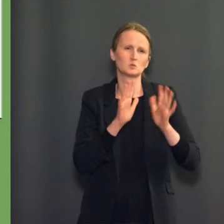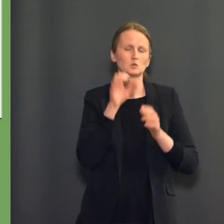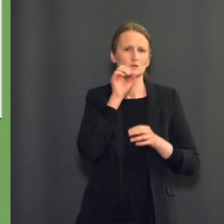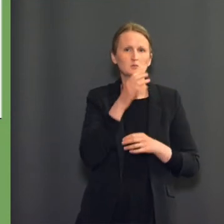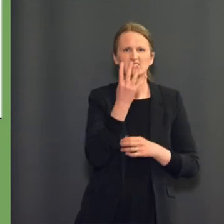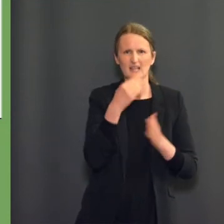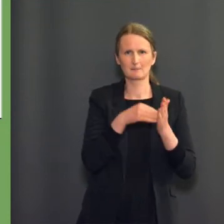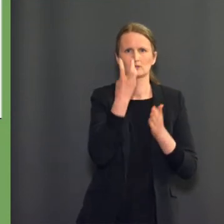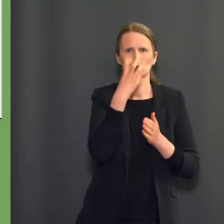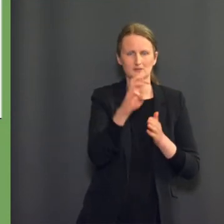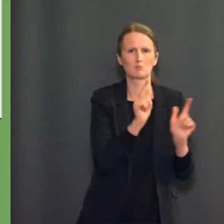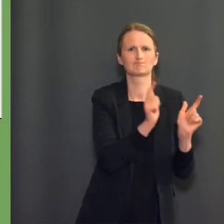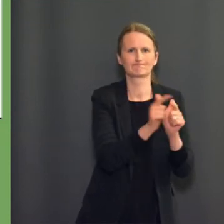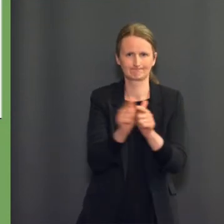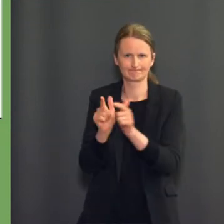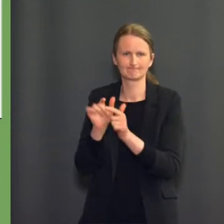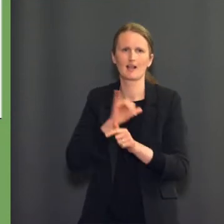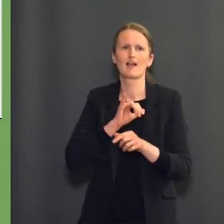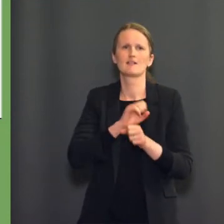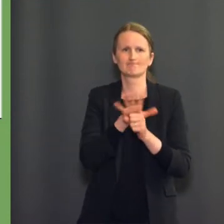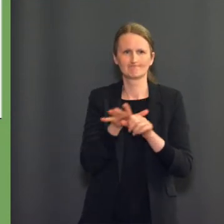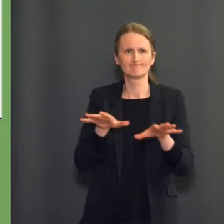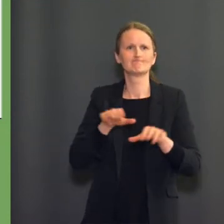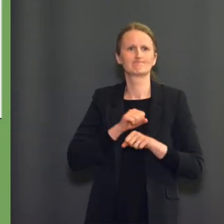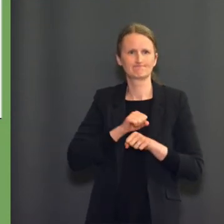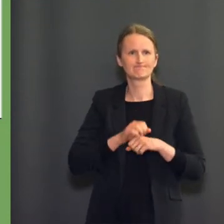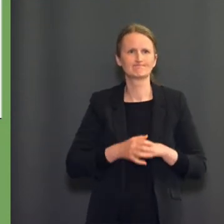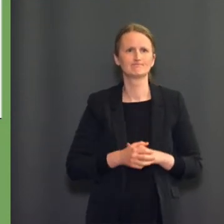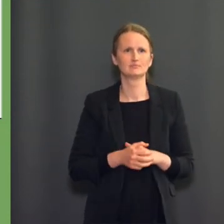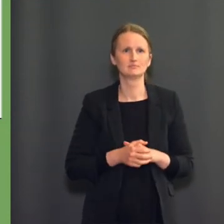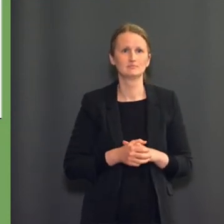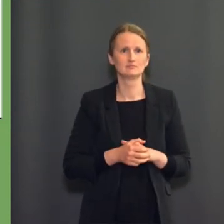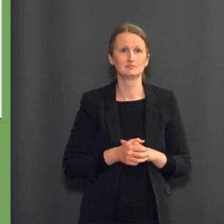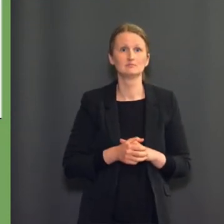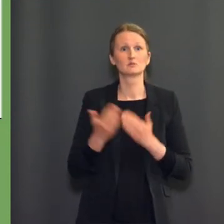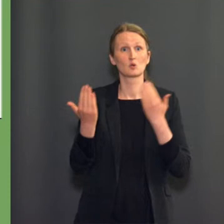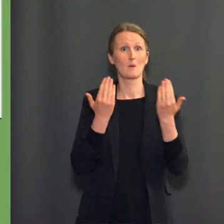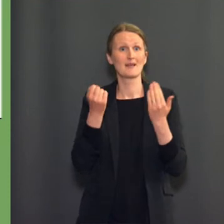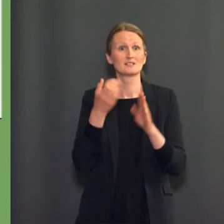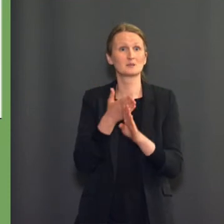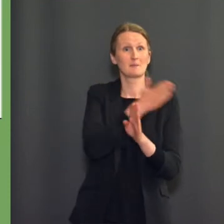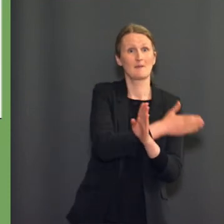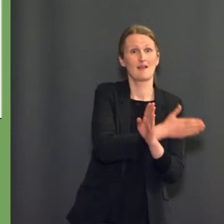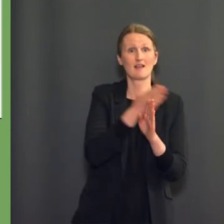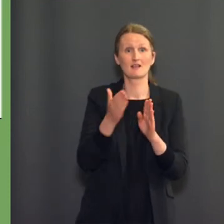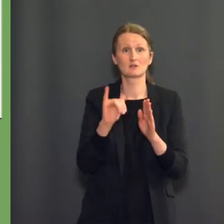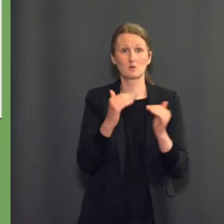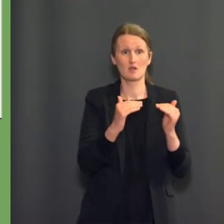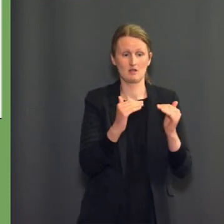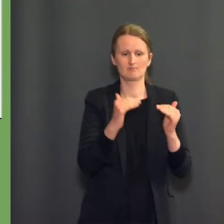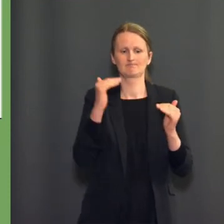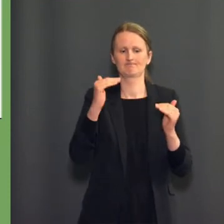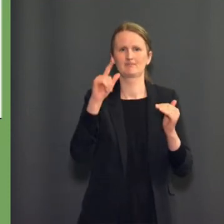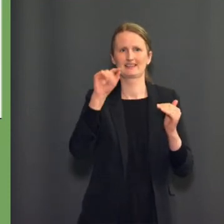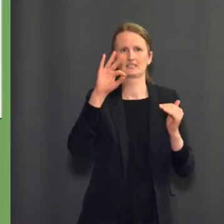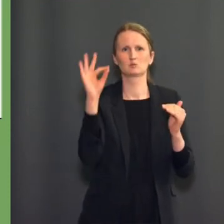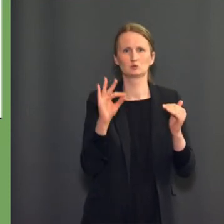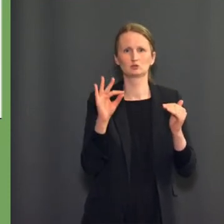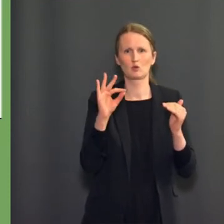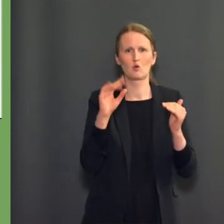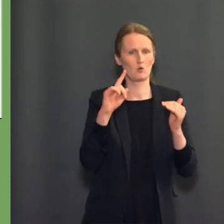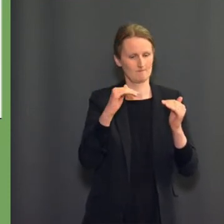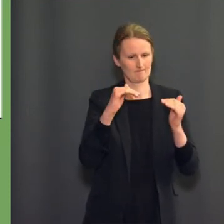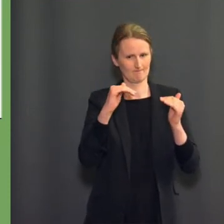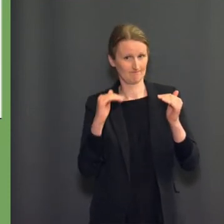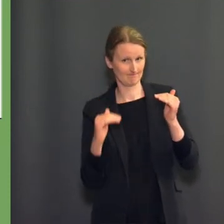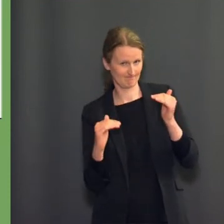rapportées. C'est une diminution de 10% sur une base hebdomadaire, qui